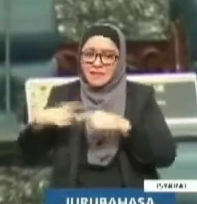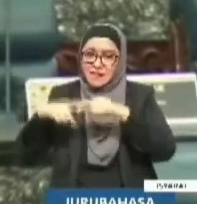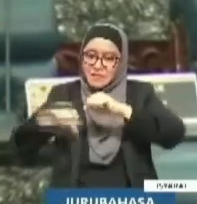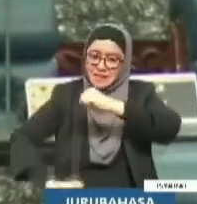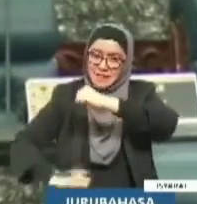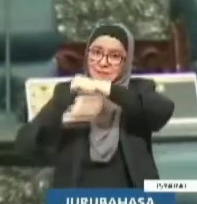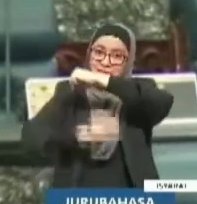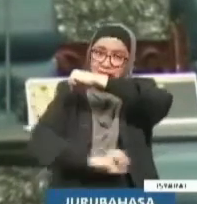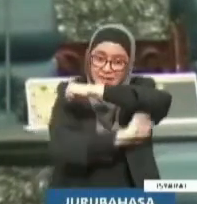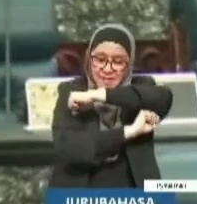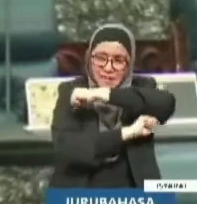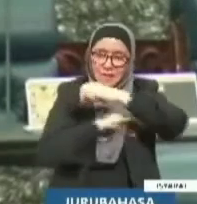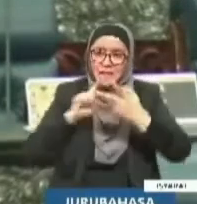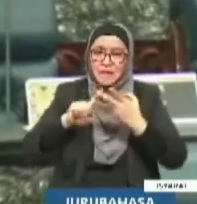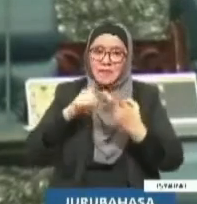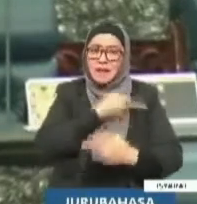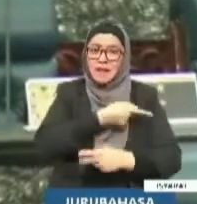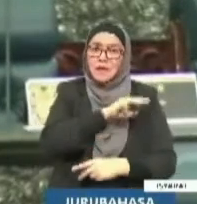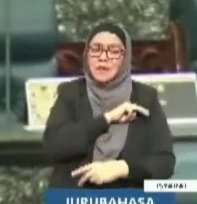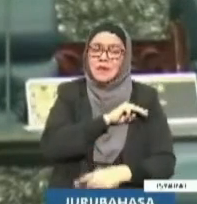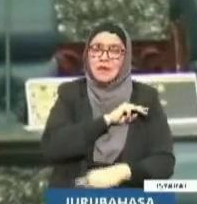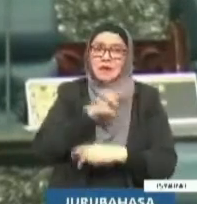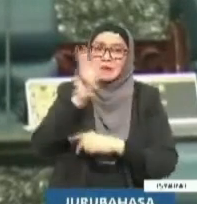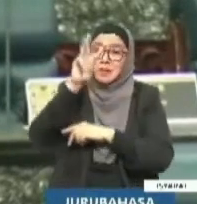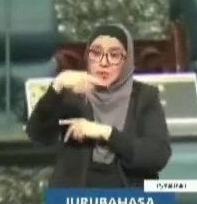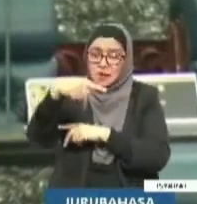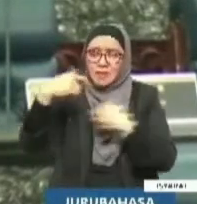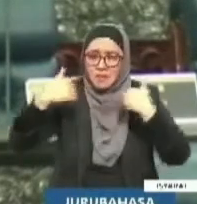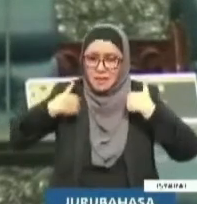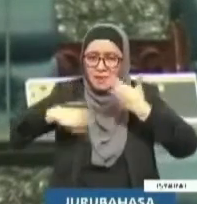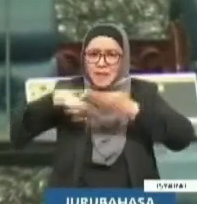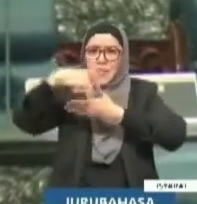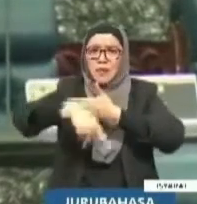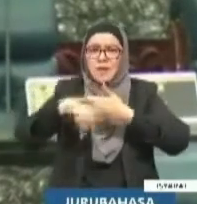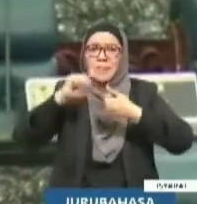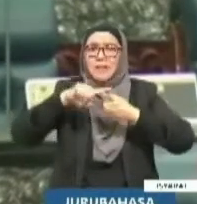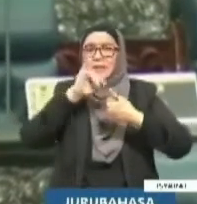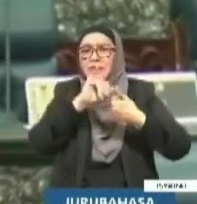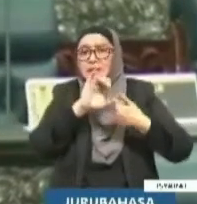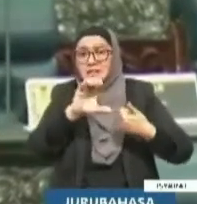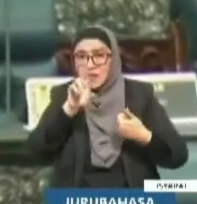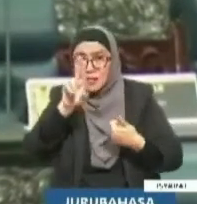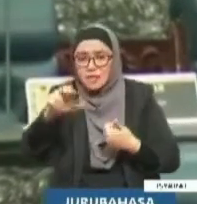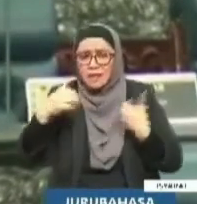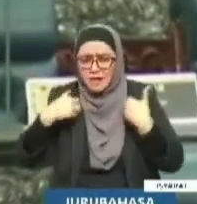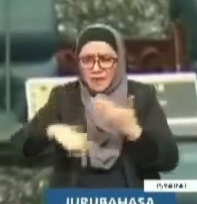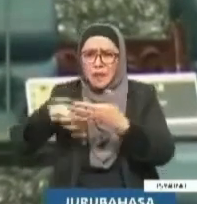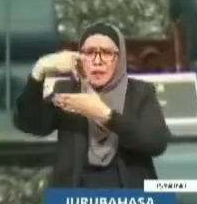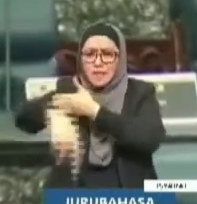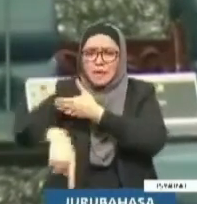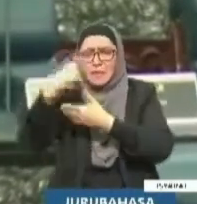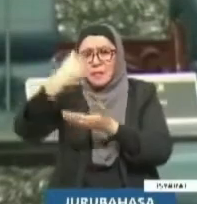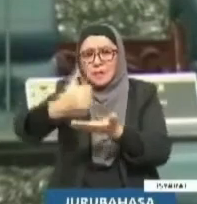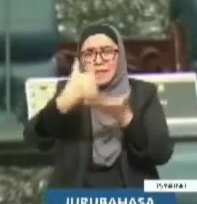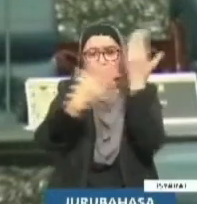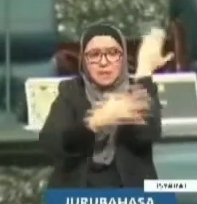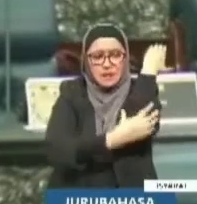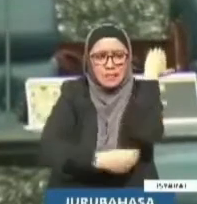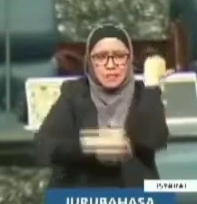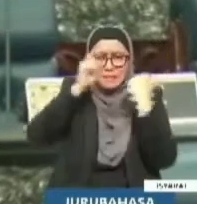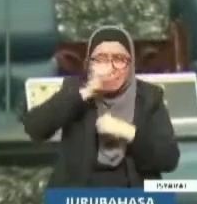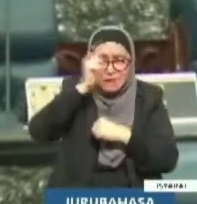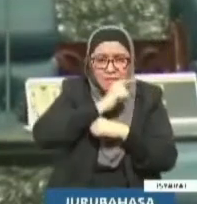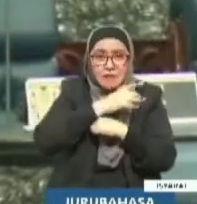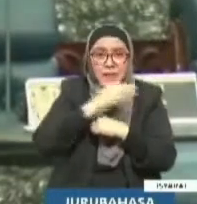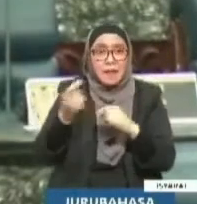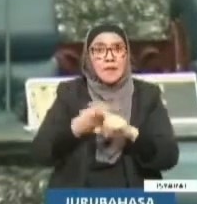infrastruktur. Kementerian Wilayah pun ada program, ICU ada program khusus untuk membantu miskin tegar. Yang bezanya program ini dengan program yang lain ialah program